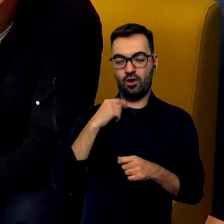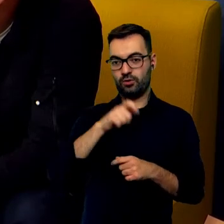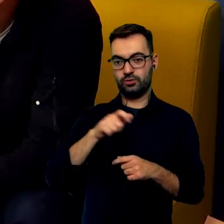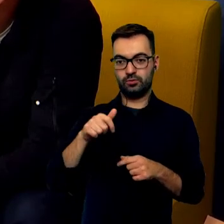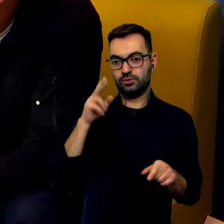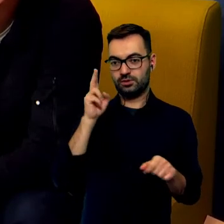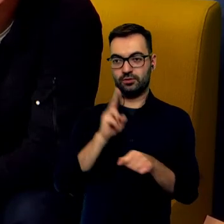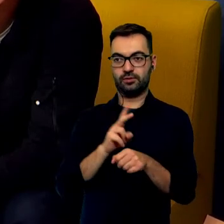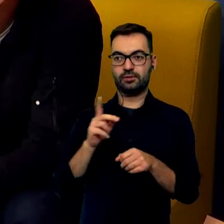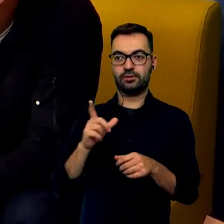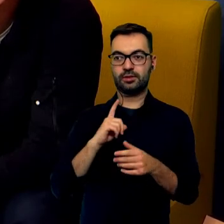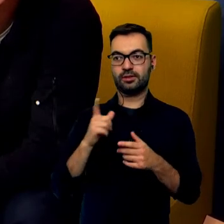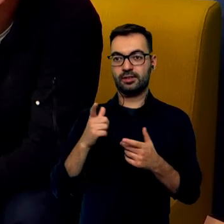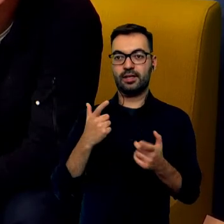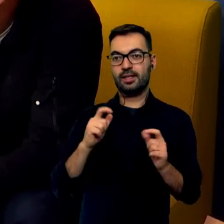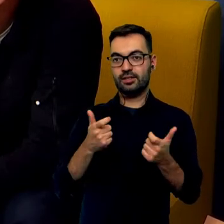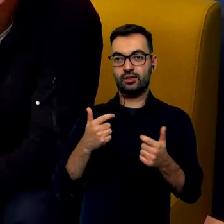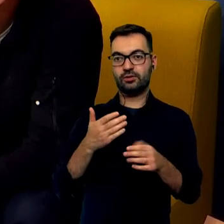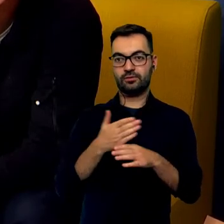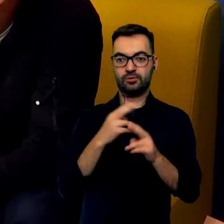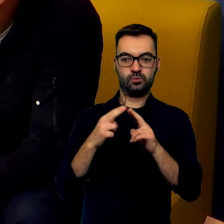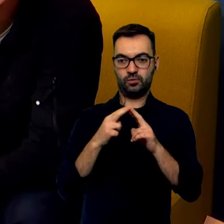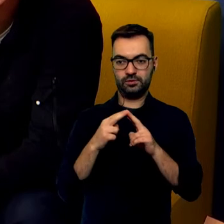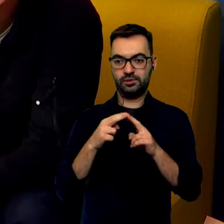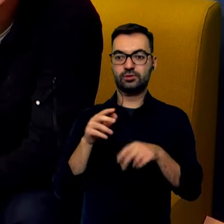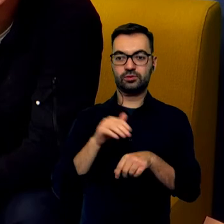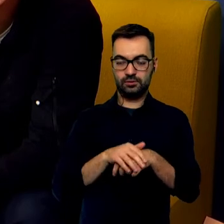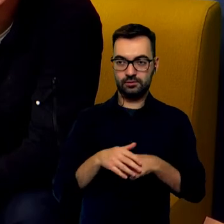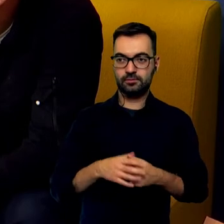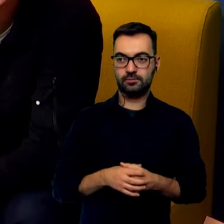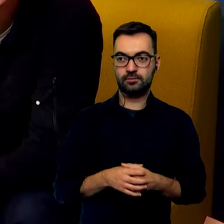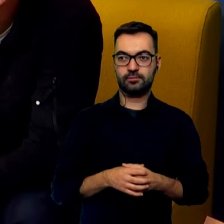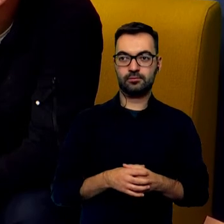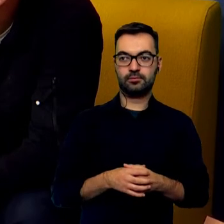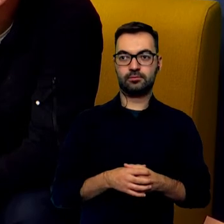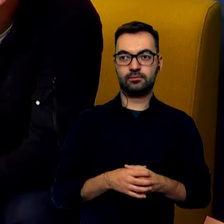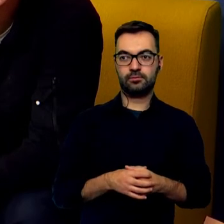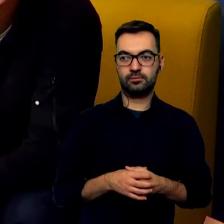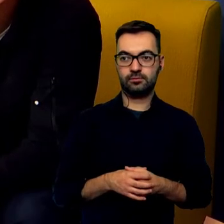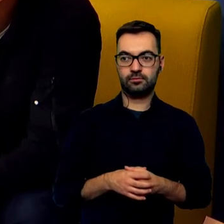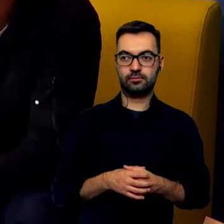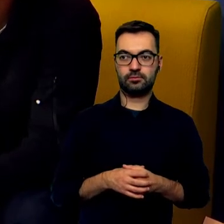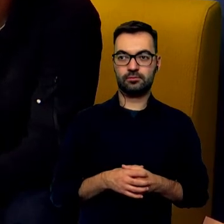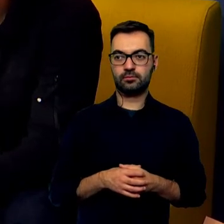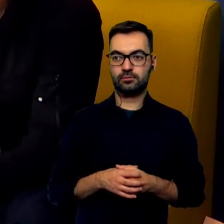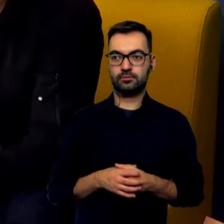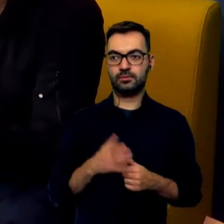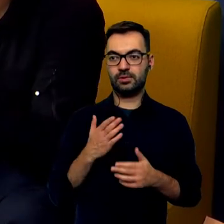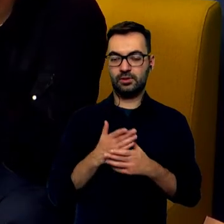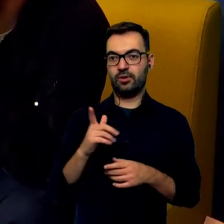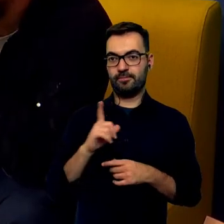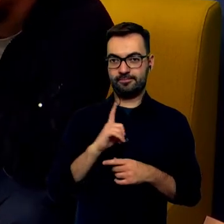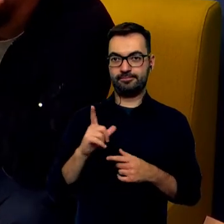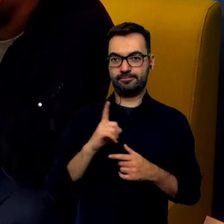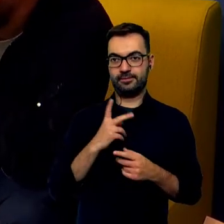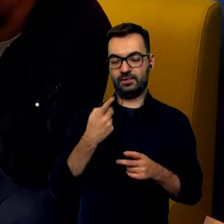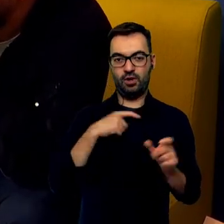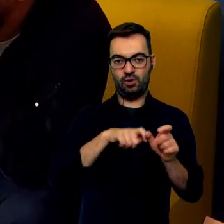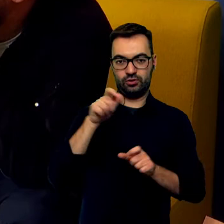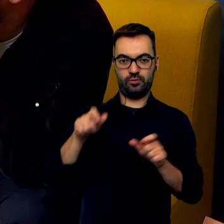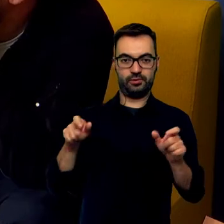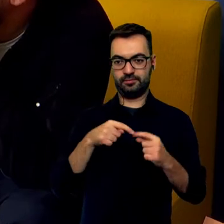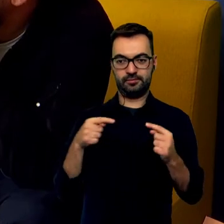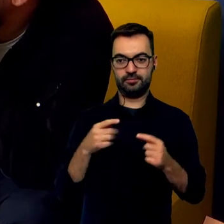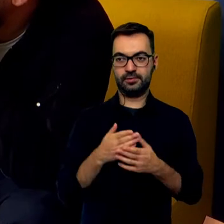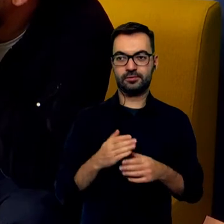dwojga ludzi, którzy się na coś ze sobą umówili, mhm. Bo to dotyczy w tym momencie tylko i wyłącznie tych